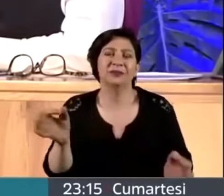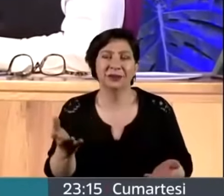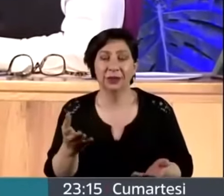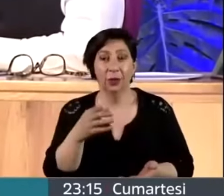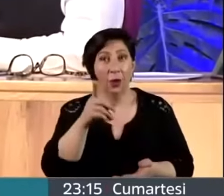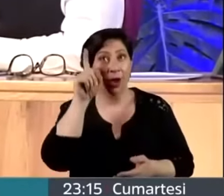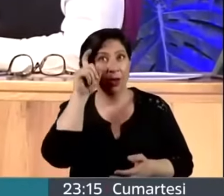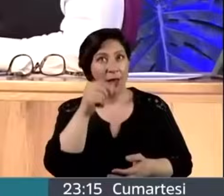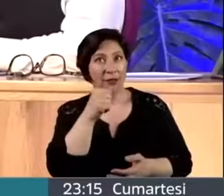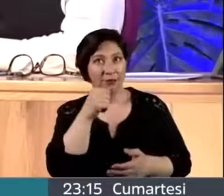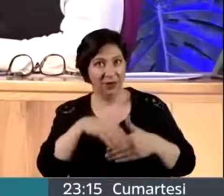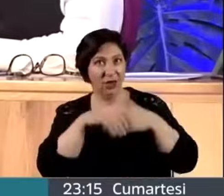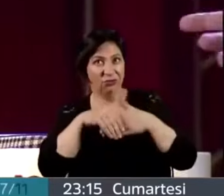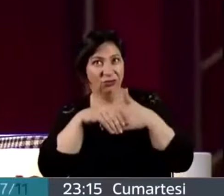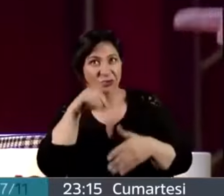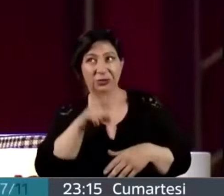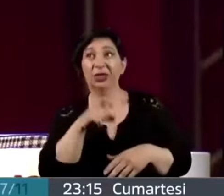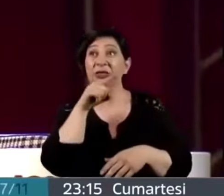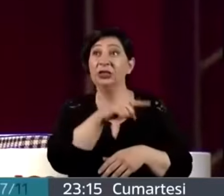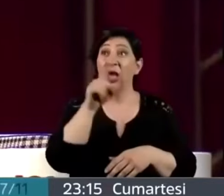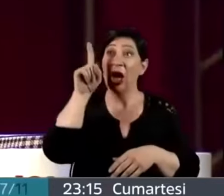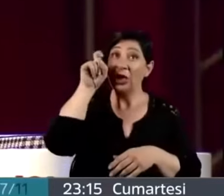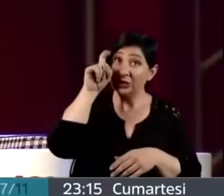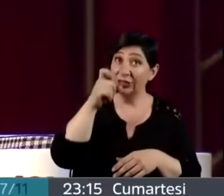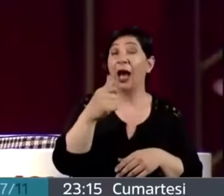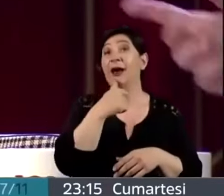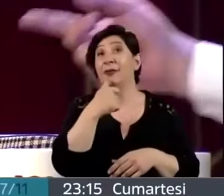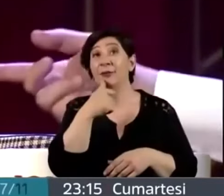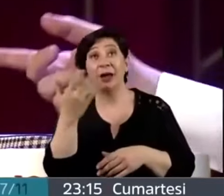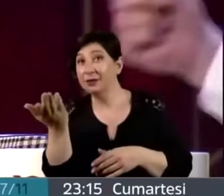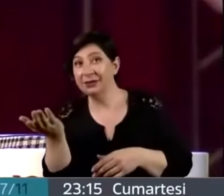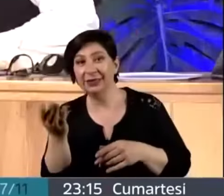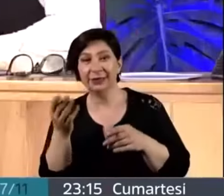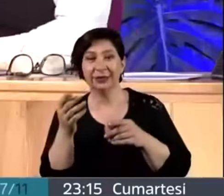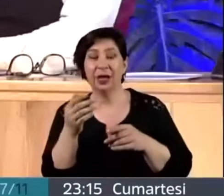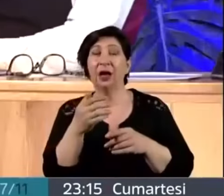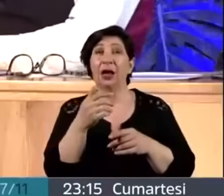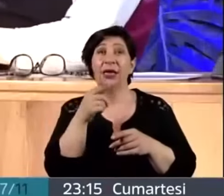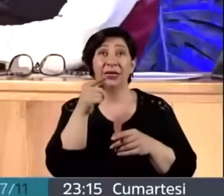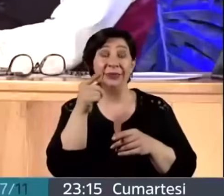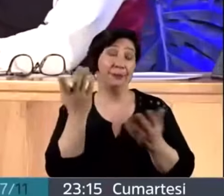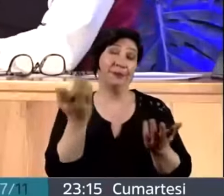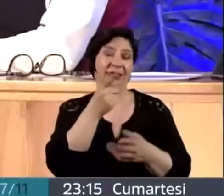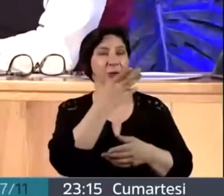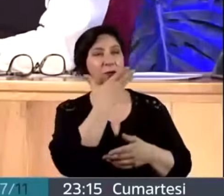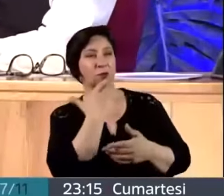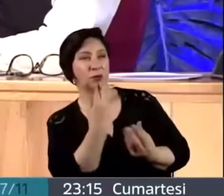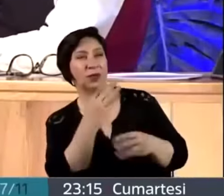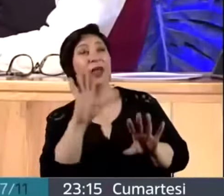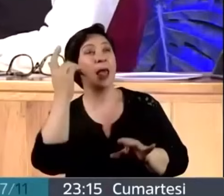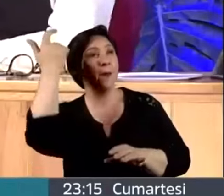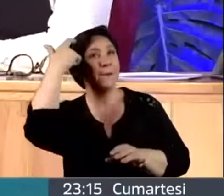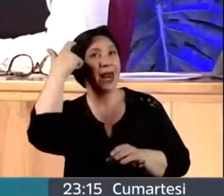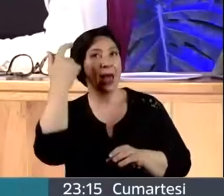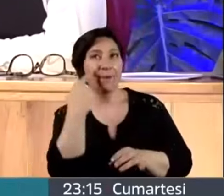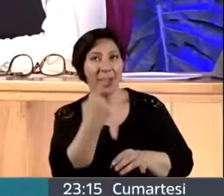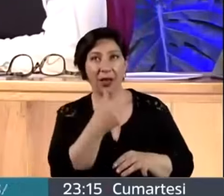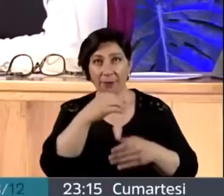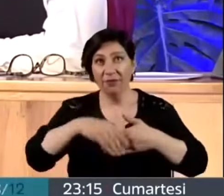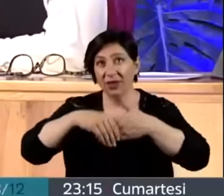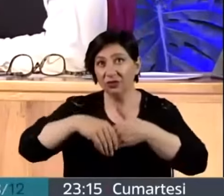adamlar tanıdınız mı? Yani siz akıllısınız da adamlar akıllı mıydı? Adamların da akıllı olmalı. Size güzellikle değil beyinle bakacak aynen. Adamlar.